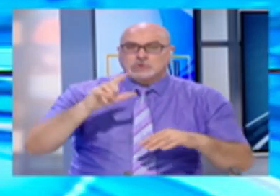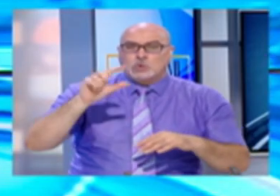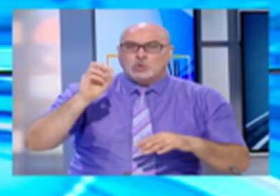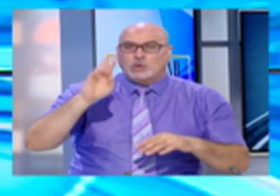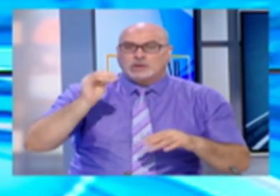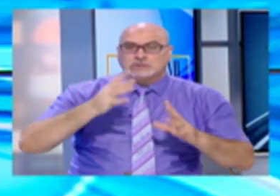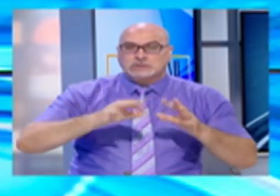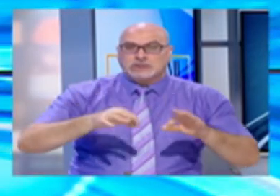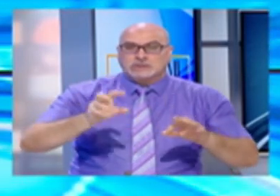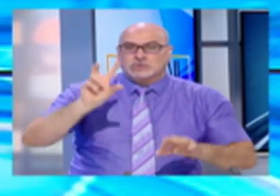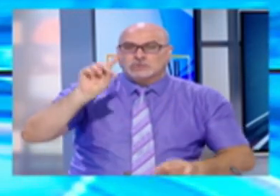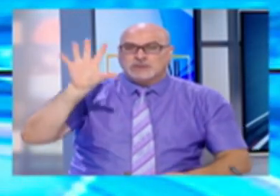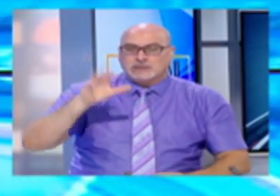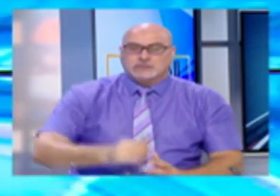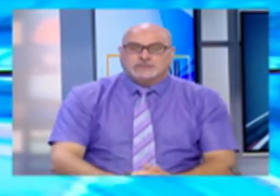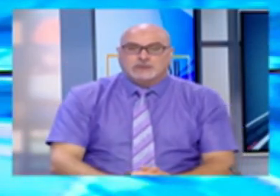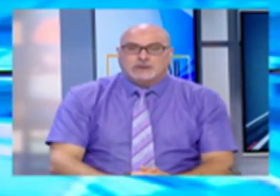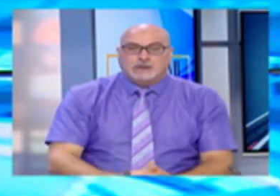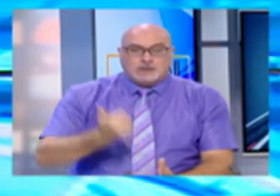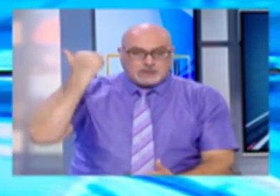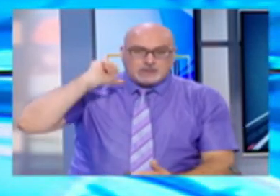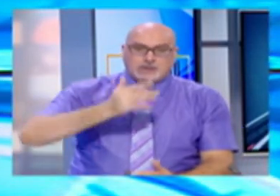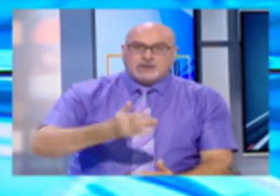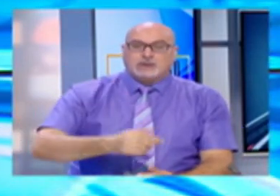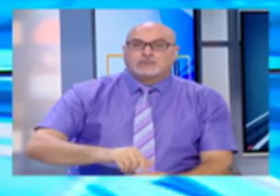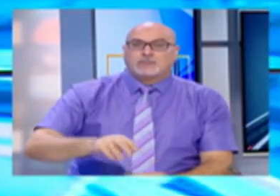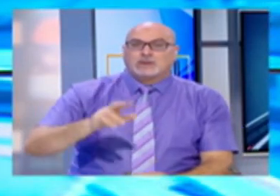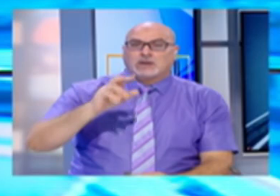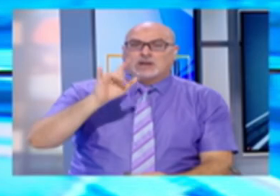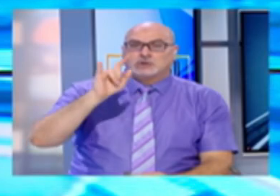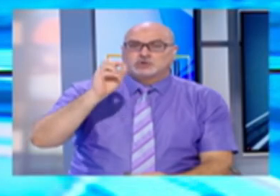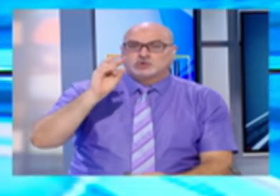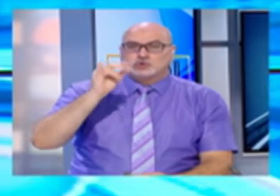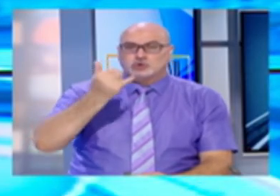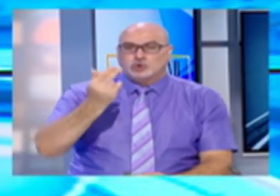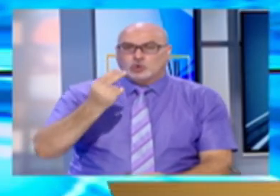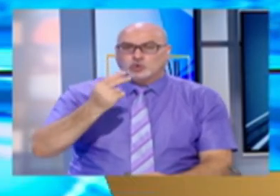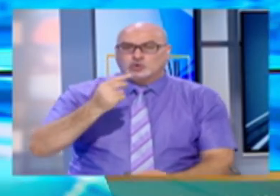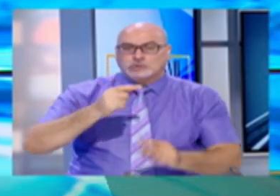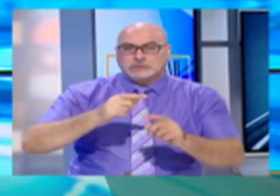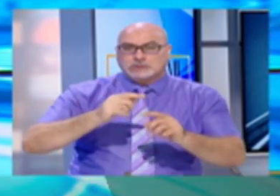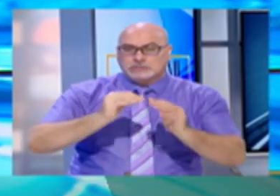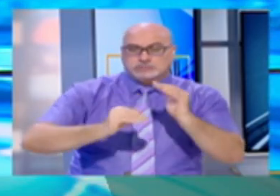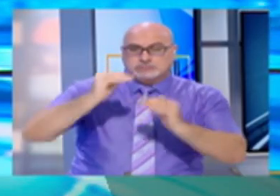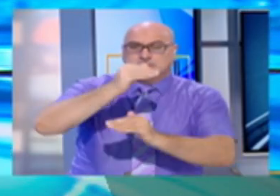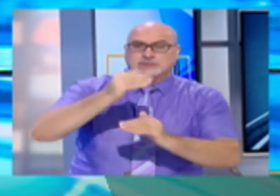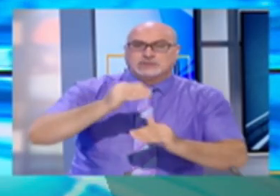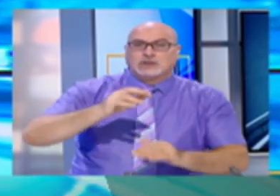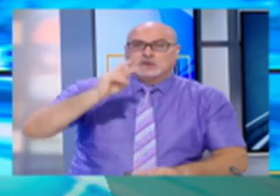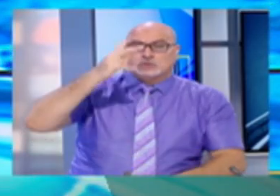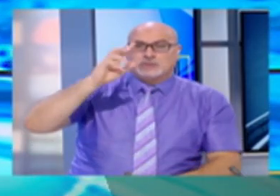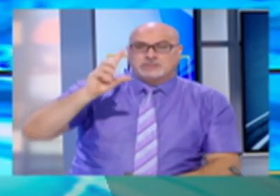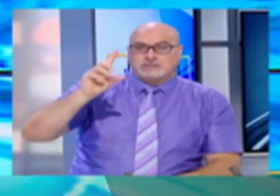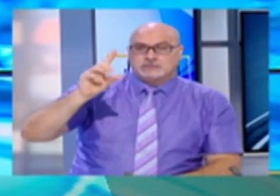بملعب بومرداس. هذا والتحق أمس فريق اتحاد حجوت بركب الفرق الصاعدة إلى الدرجة